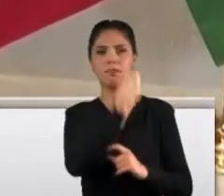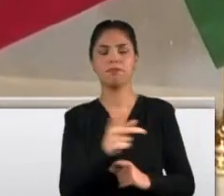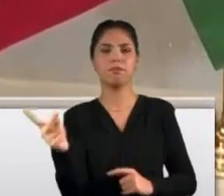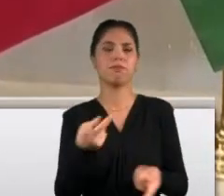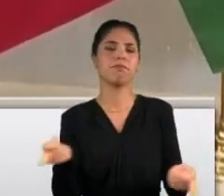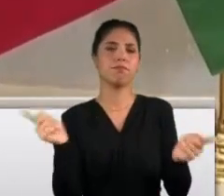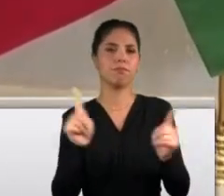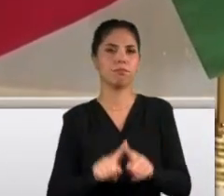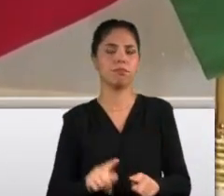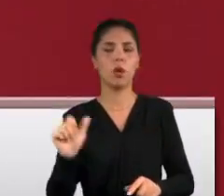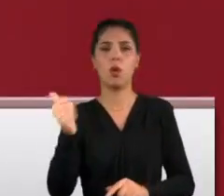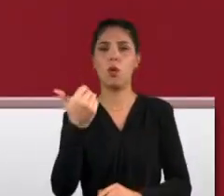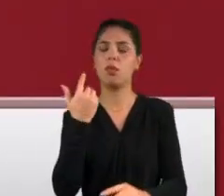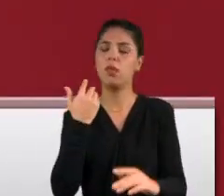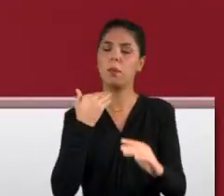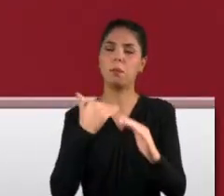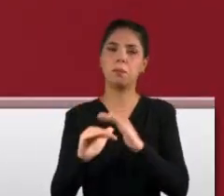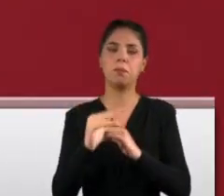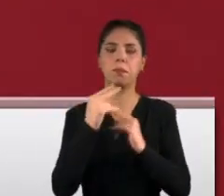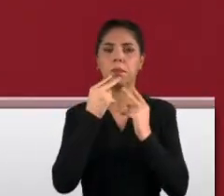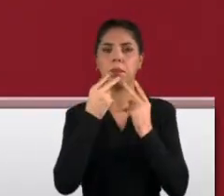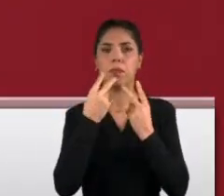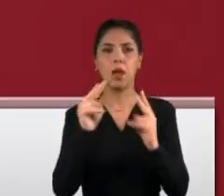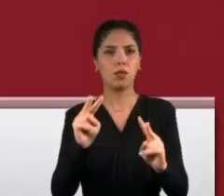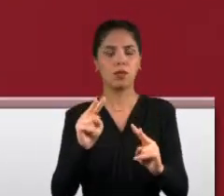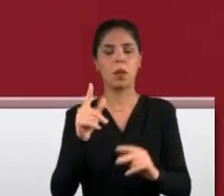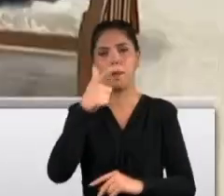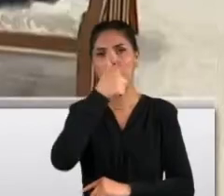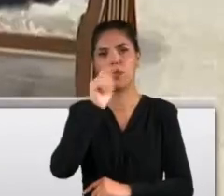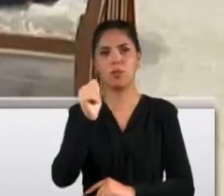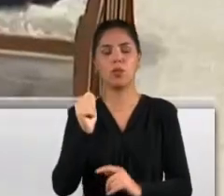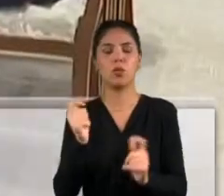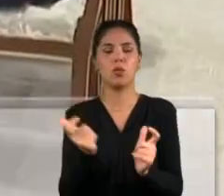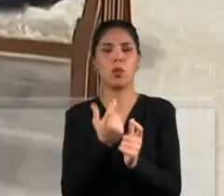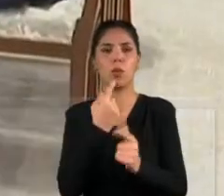araya geldi. Kritik mesajlarını ise Perşembe günü yapılacak zirve toplantısında verecek.